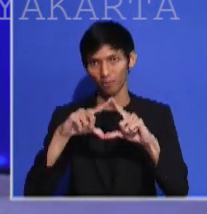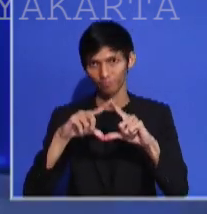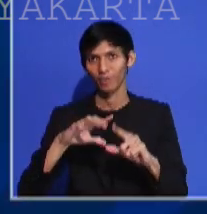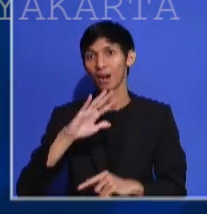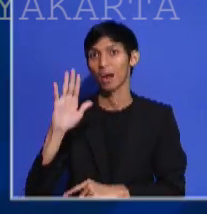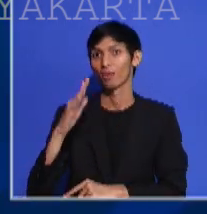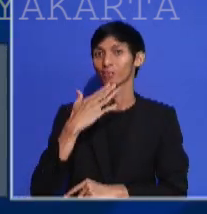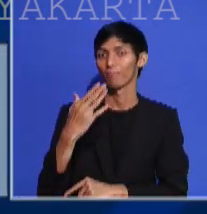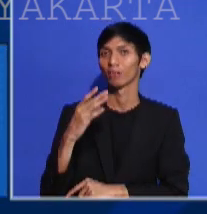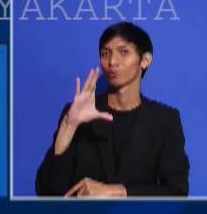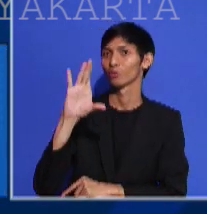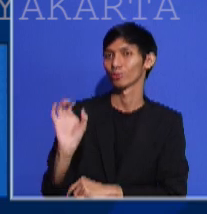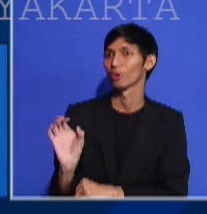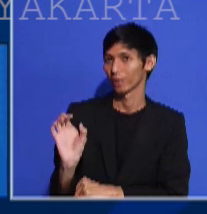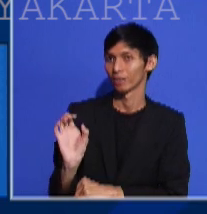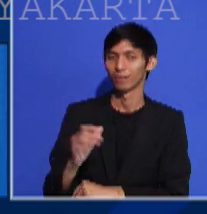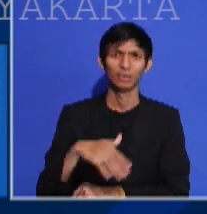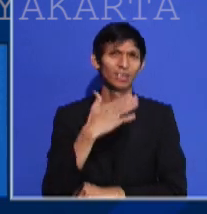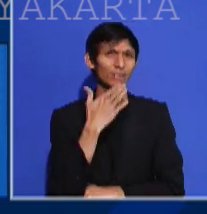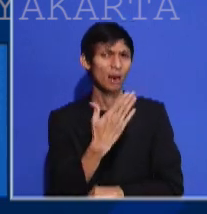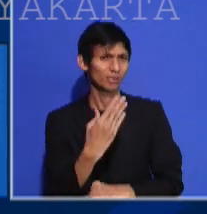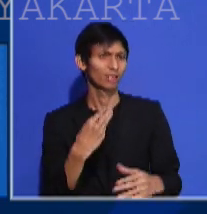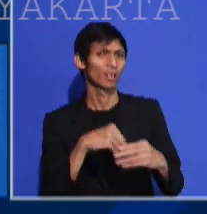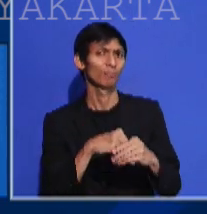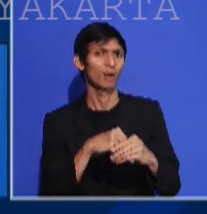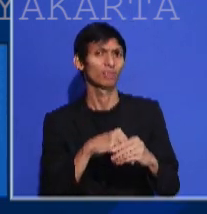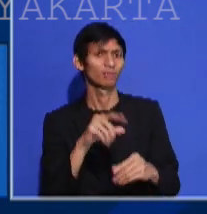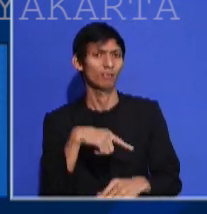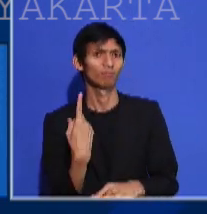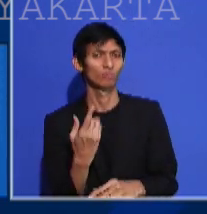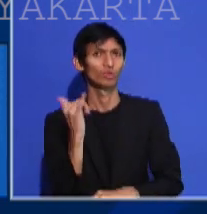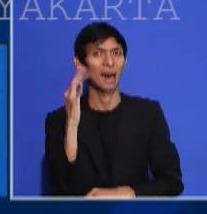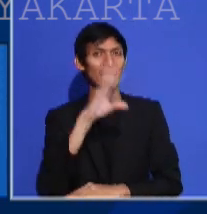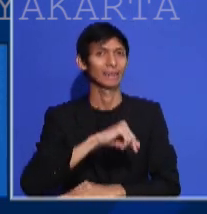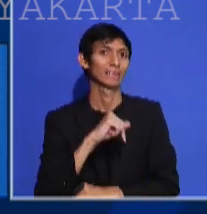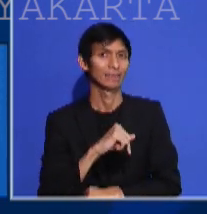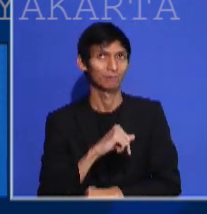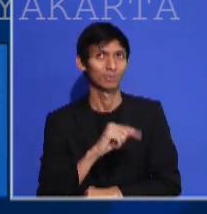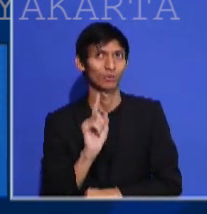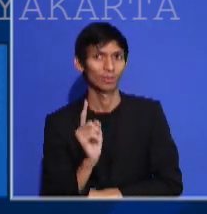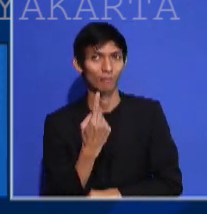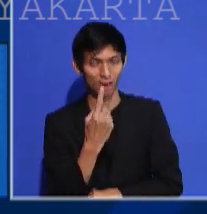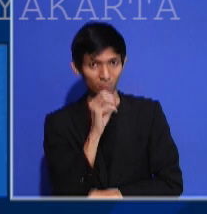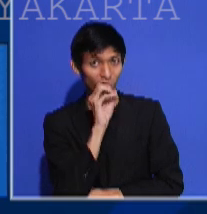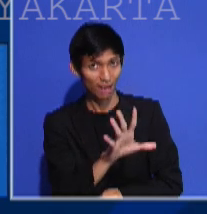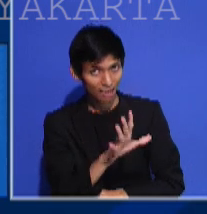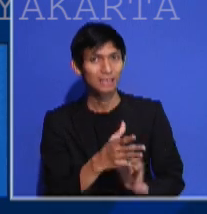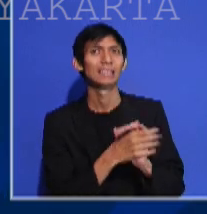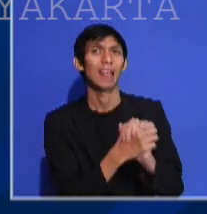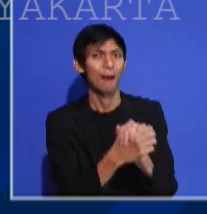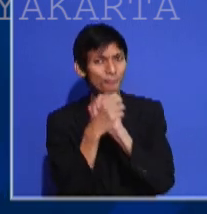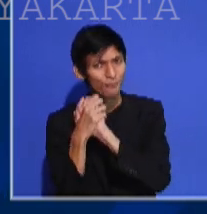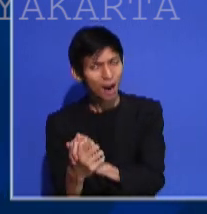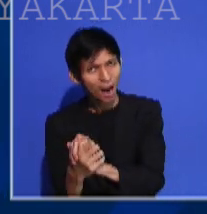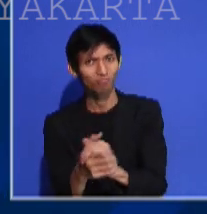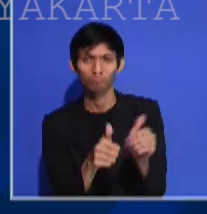sore baik Konita Terima kasih banyak telah bergabung bersama kami di Jogja hari dan tentunya yang pertama kami ucapkan selamat terlebih dahulu ya karena berhasil